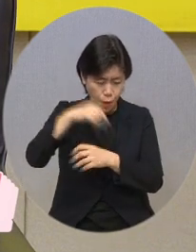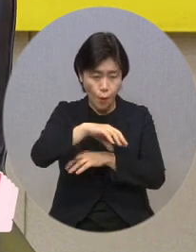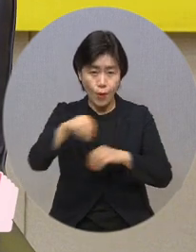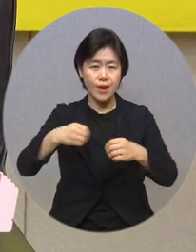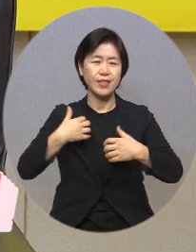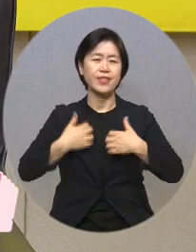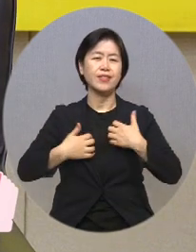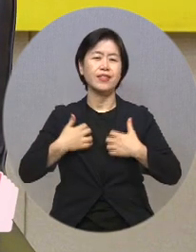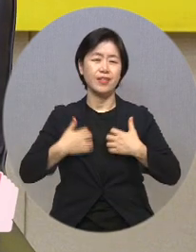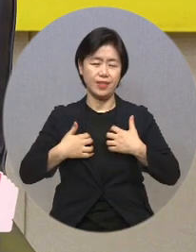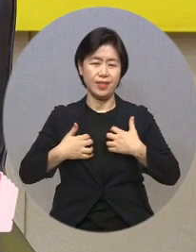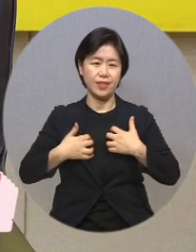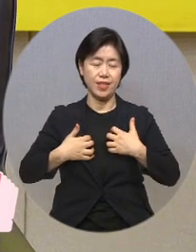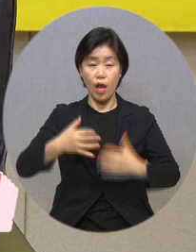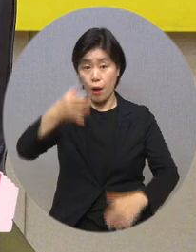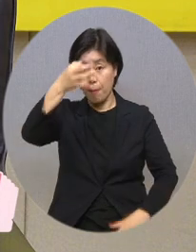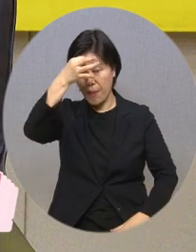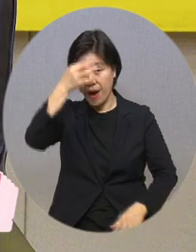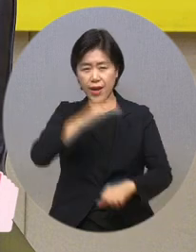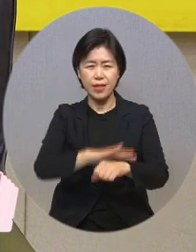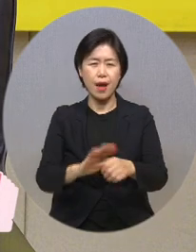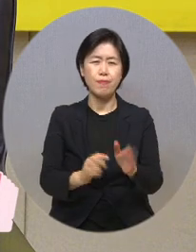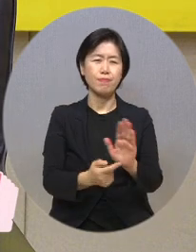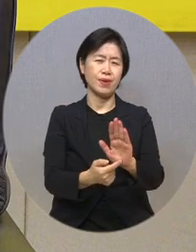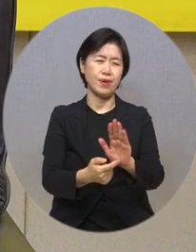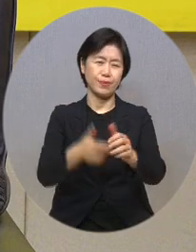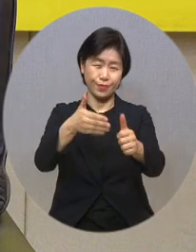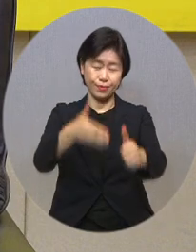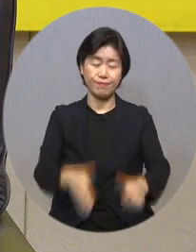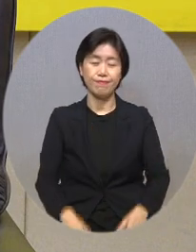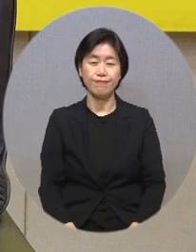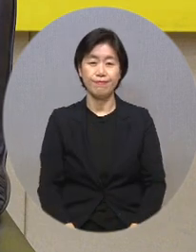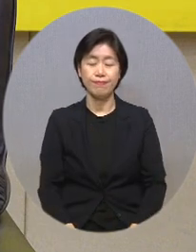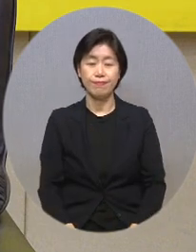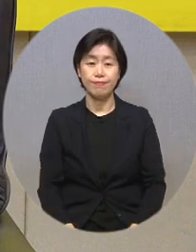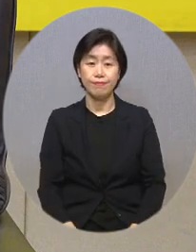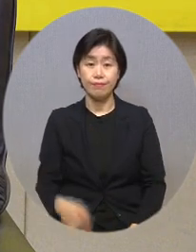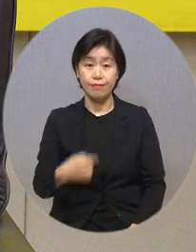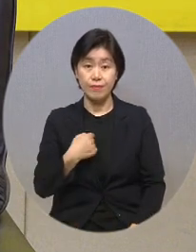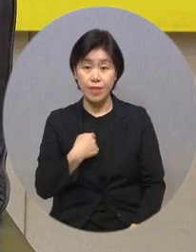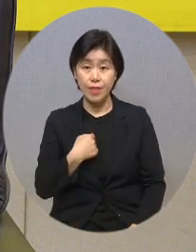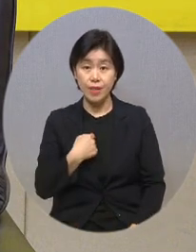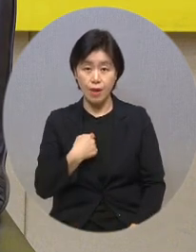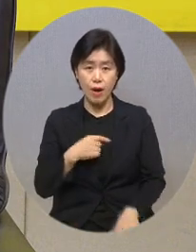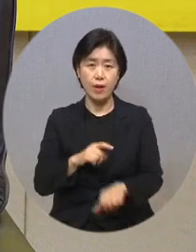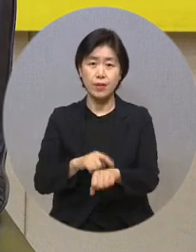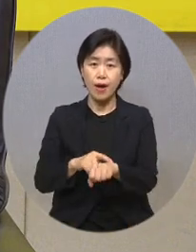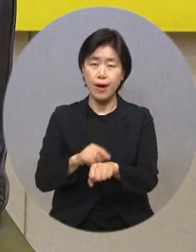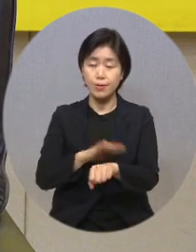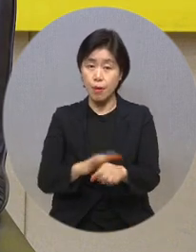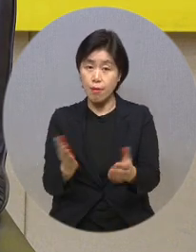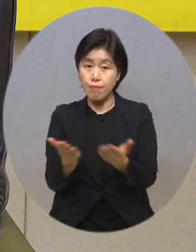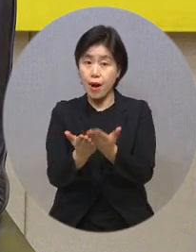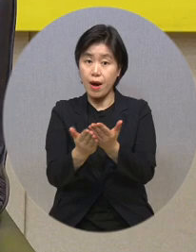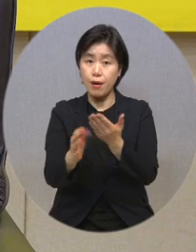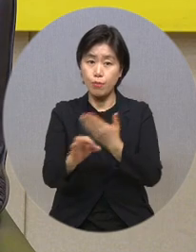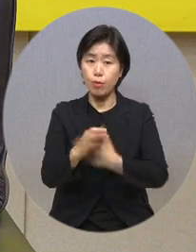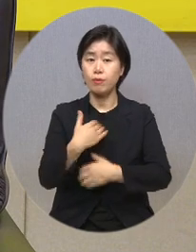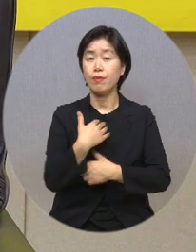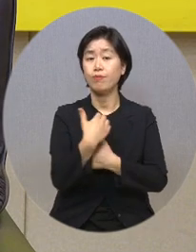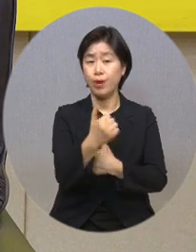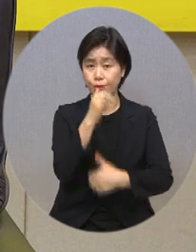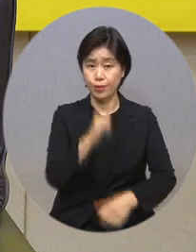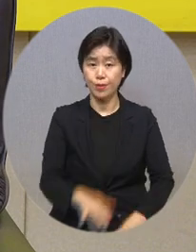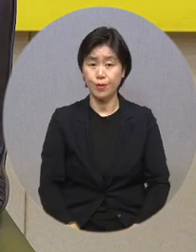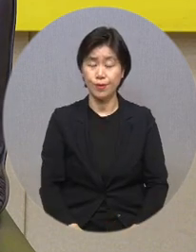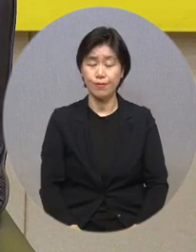멋진 기량을 뽐내주실 것으로 믿어 의심치 않습니다. 저야 뭐 일정만 맞아서 불러주신다면 제가 뭐 다른